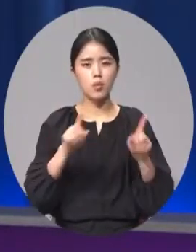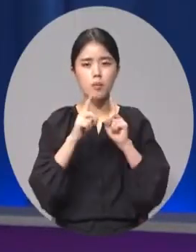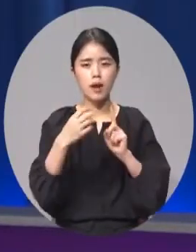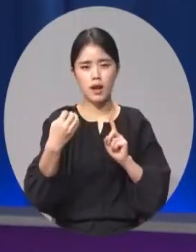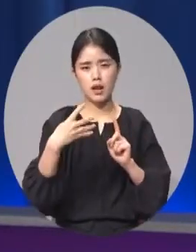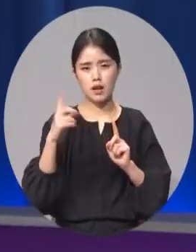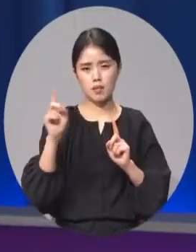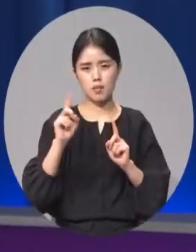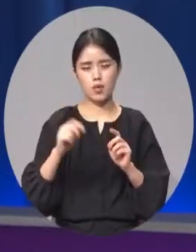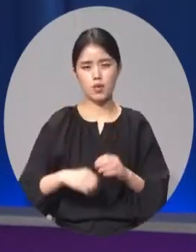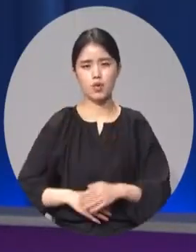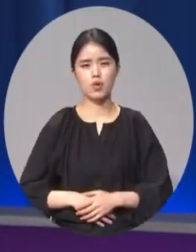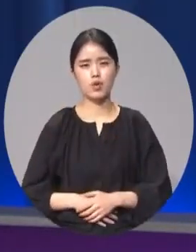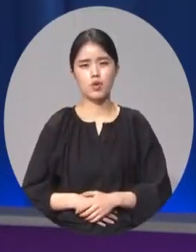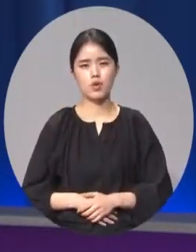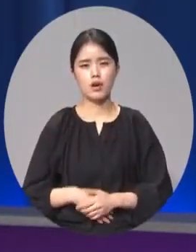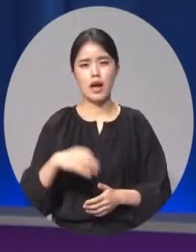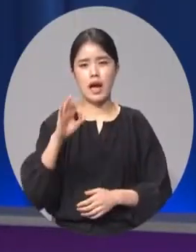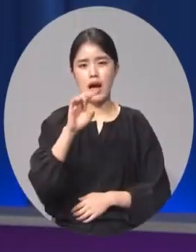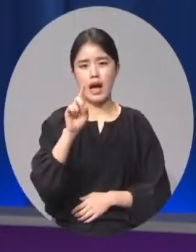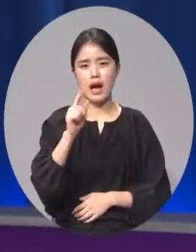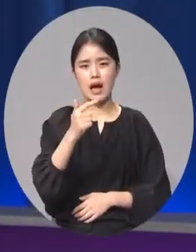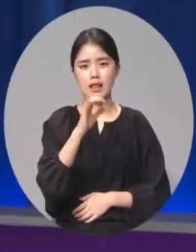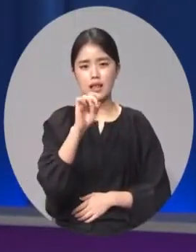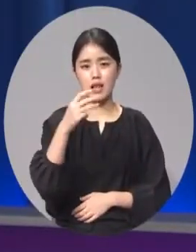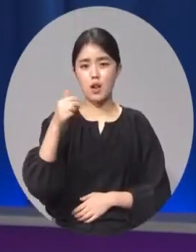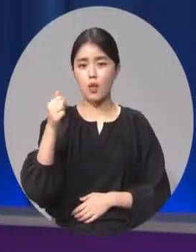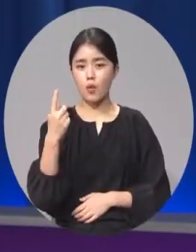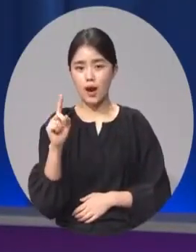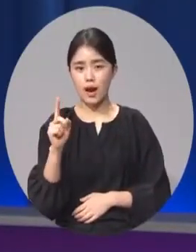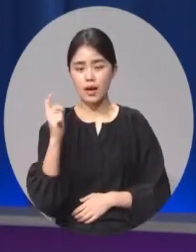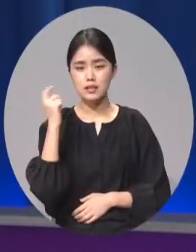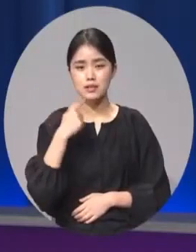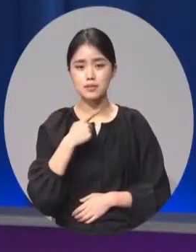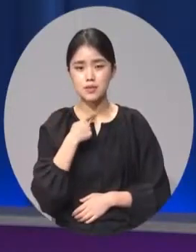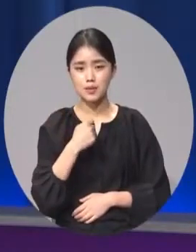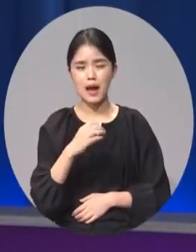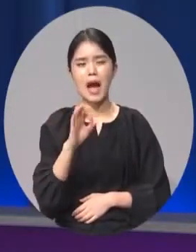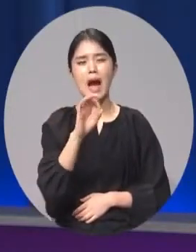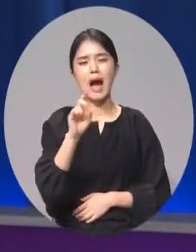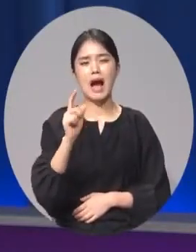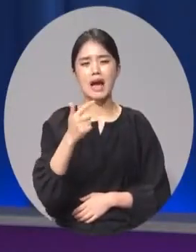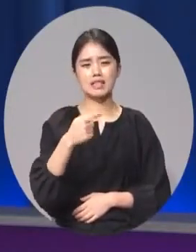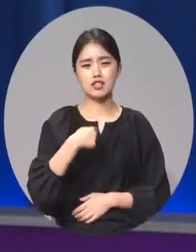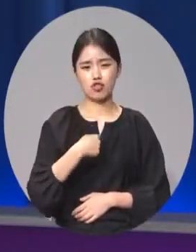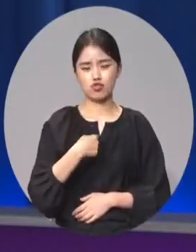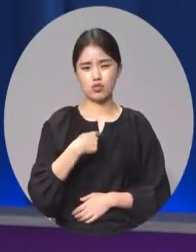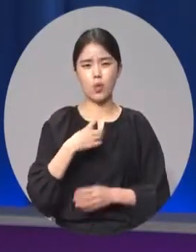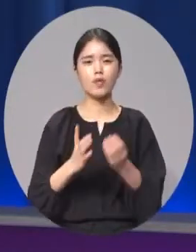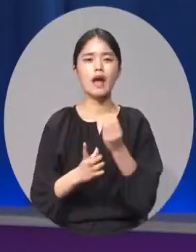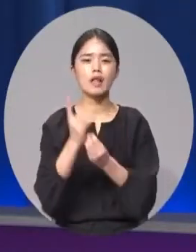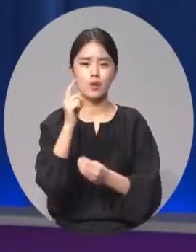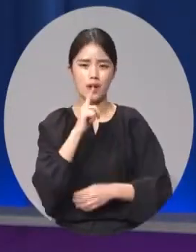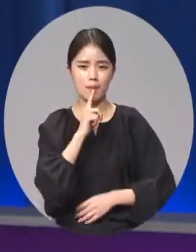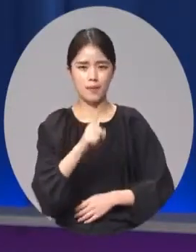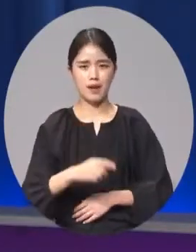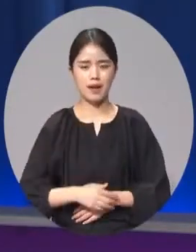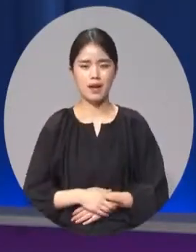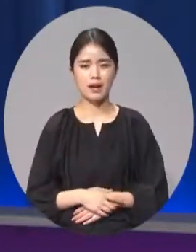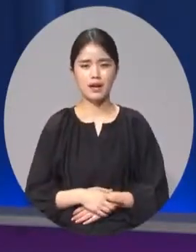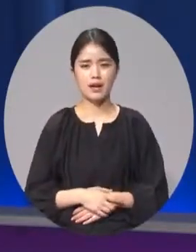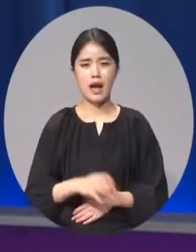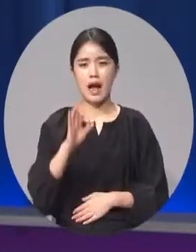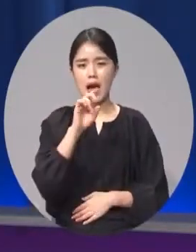아닐 활 알고 들어보셨 아닐 하여 예 안철수 로 답니다 4 그 뭘 아니라 로부터